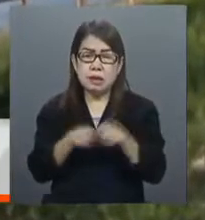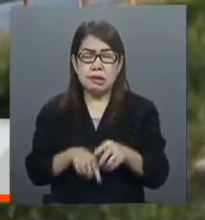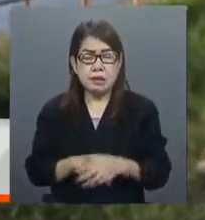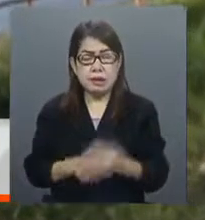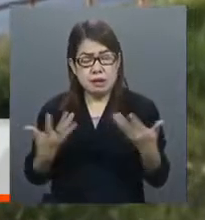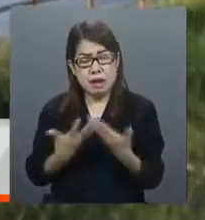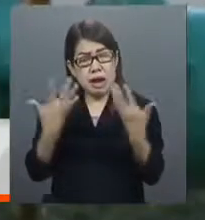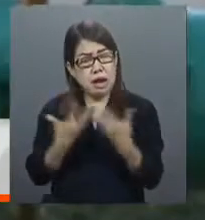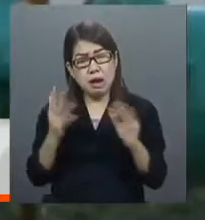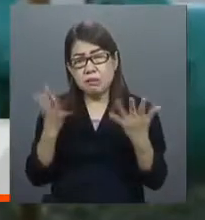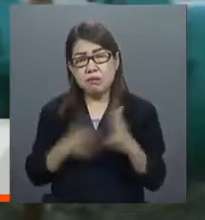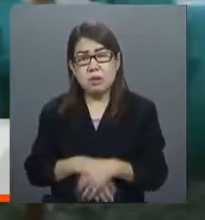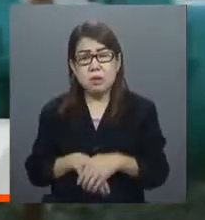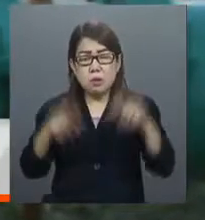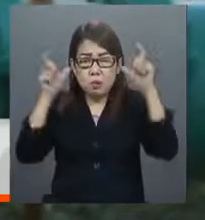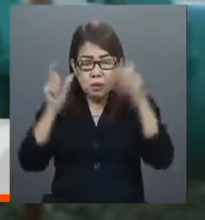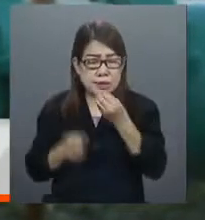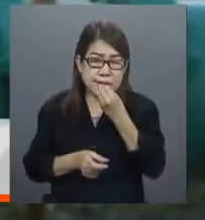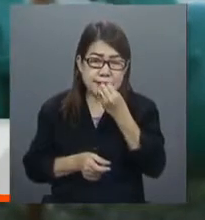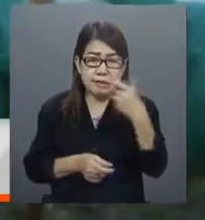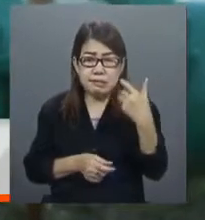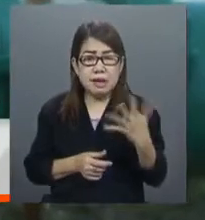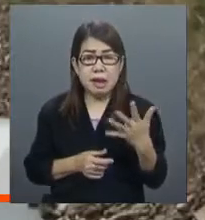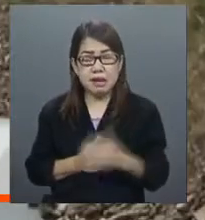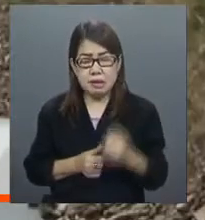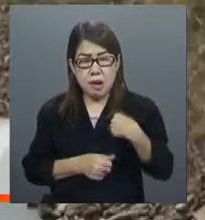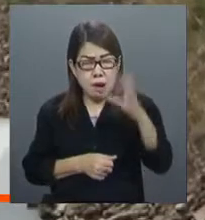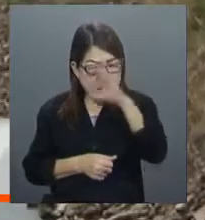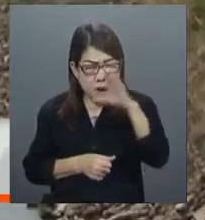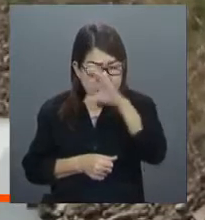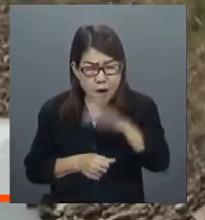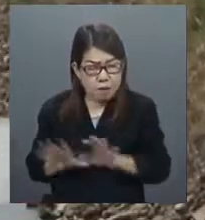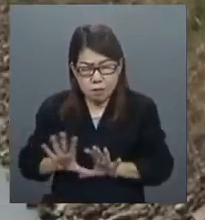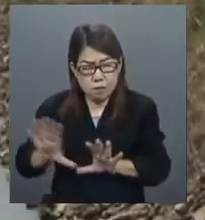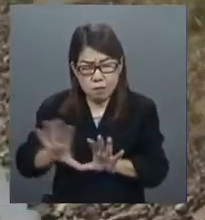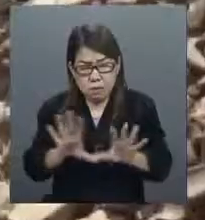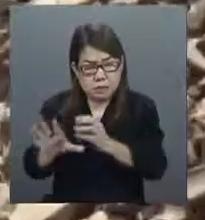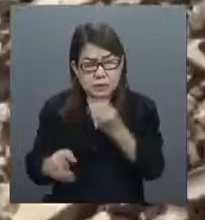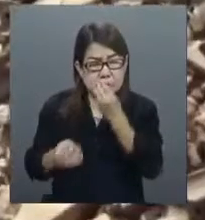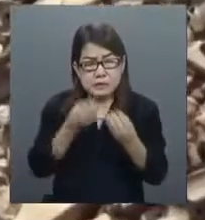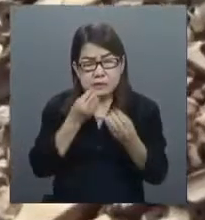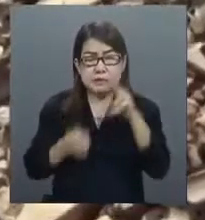หญ้าสดให้กับสัตว์เลี้ยงนะคะแล้วก็ยังต้องต้อนวัวไกลกว่า 10กิโลเมตรเพื่อหาแหล่งน้ำ